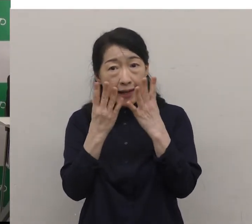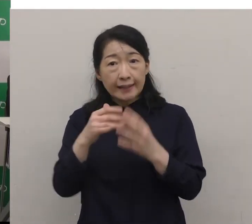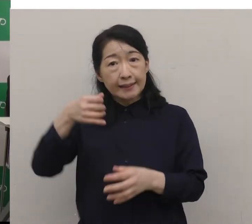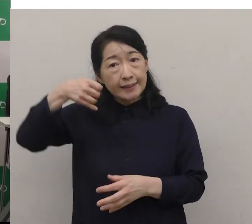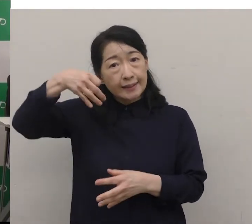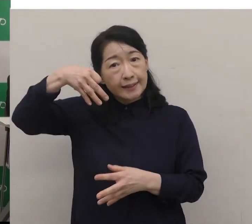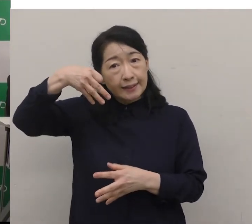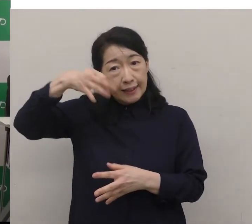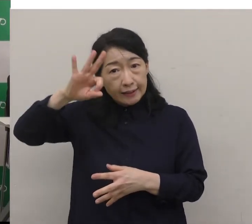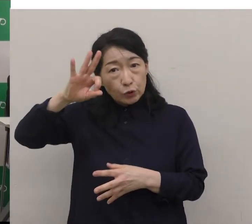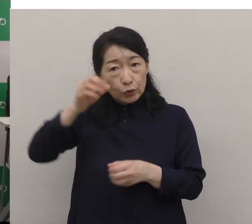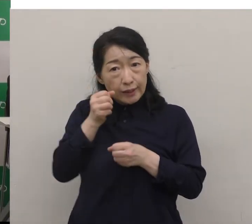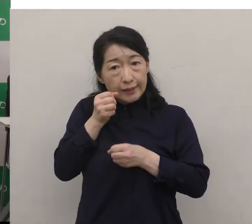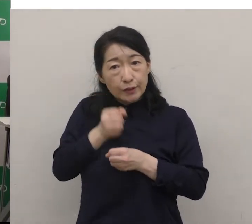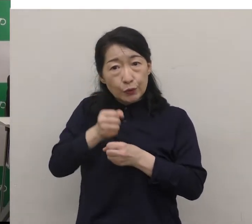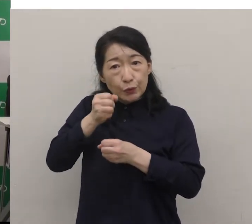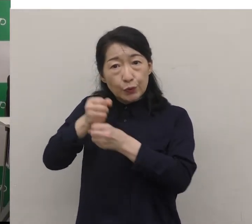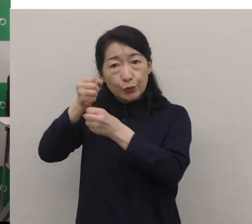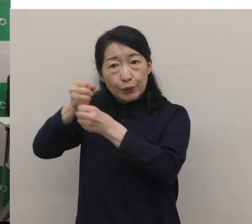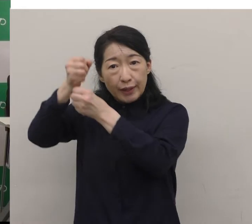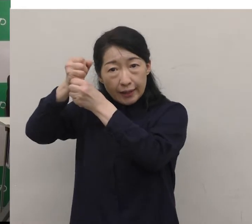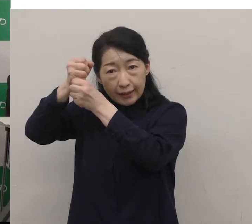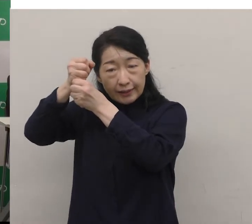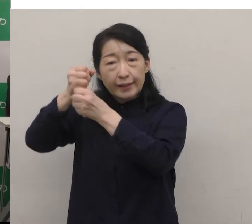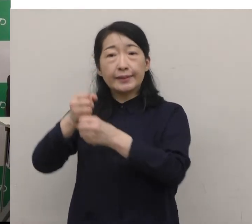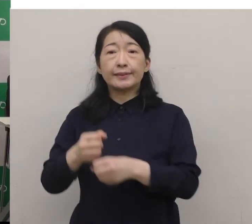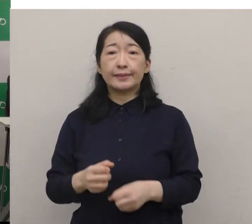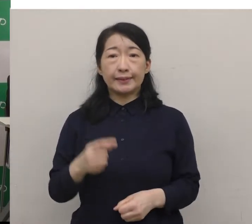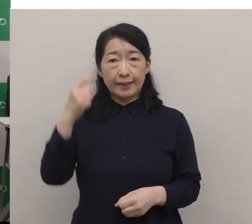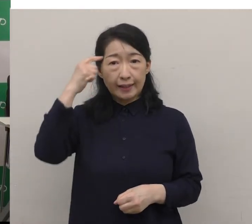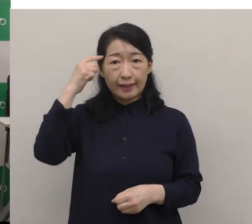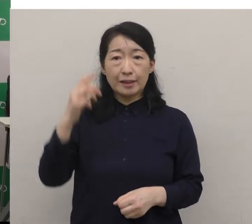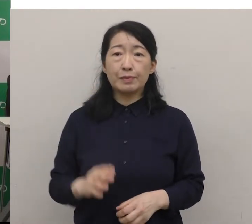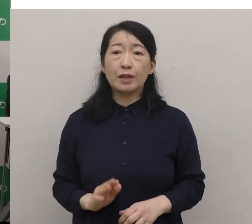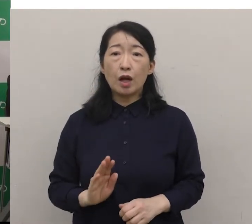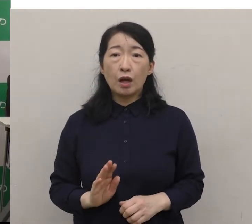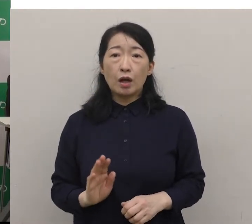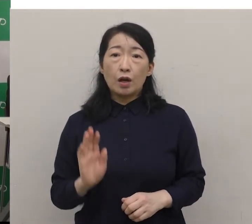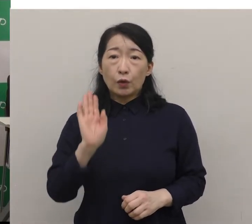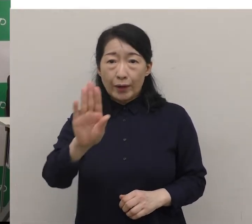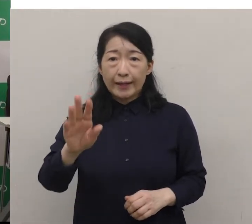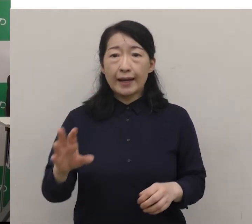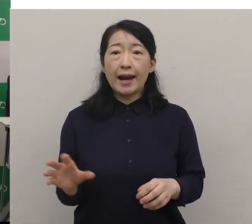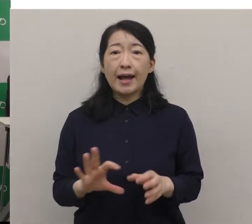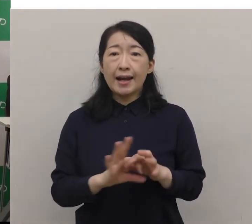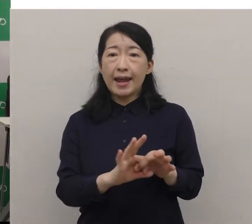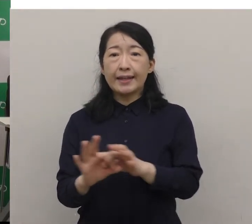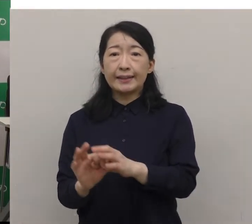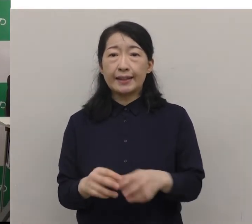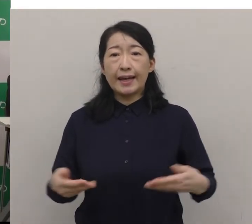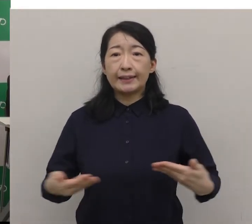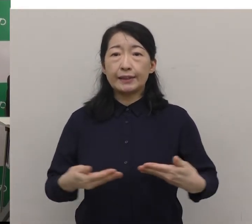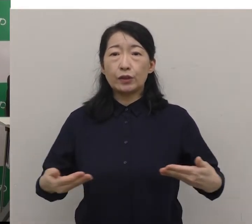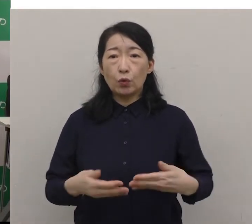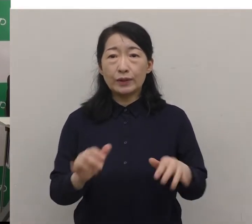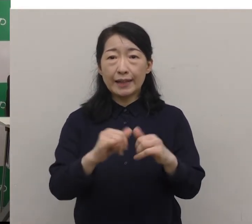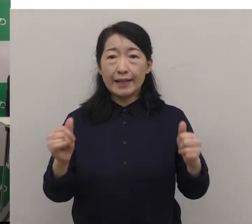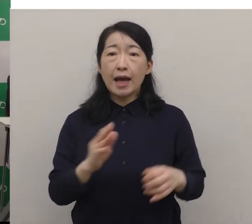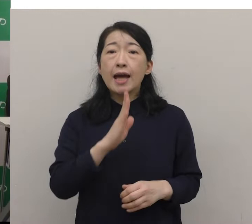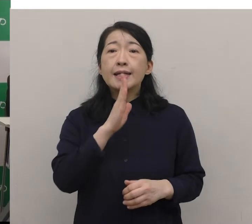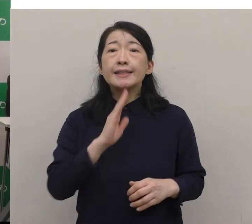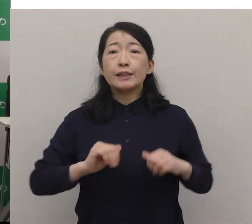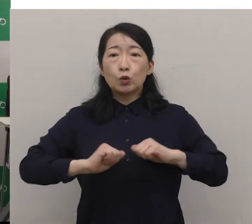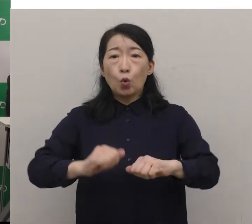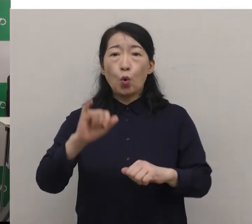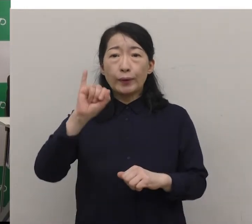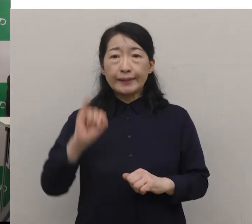上げていくものと考えております。今後連携事業者や関係者によるプロジェクトの実行委員会を組